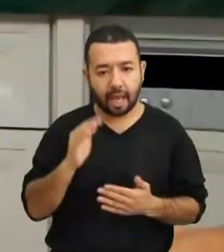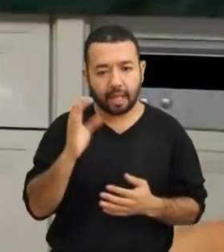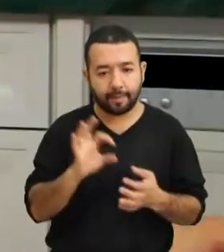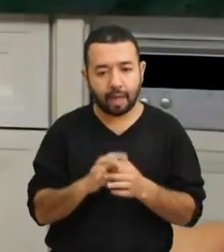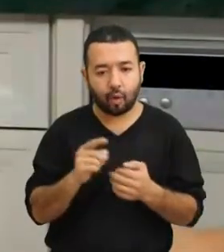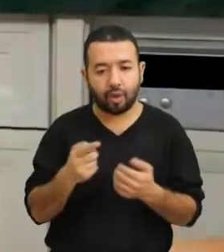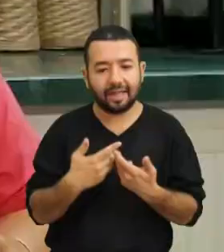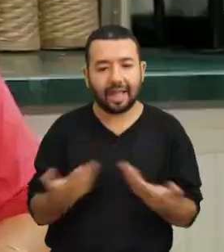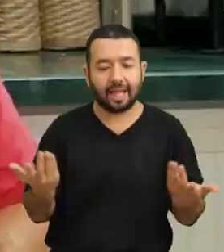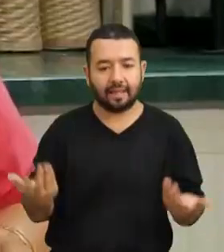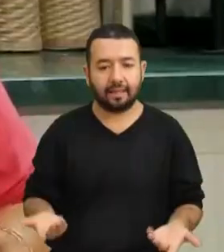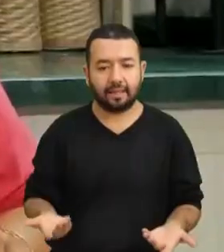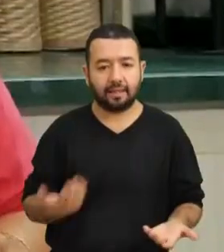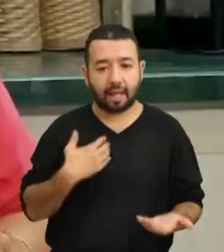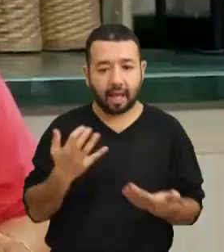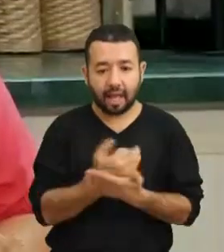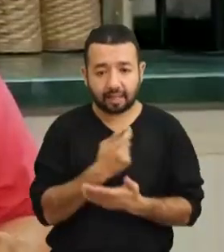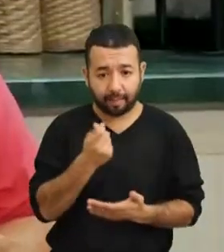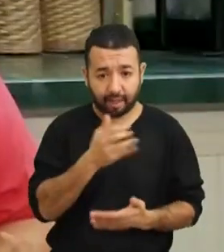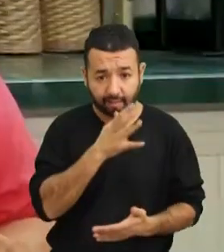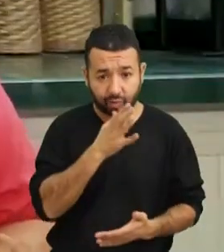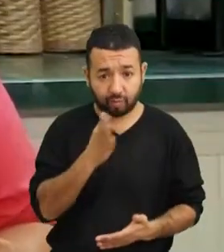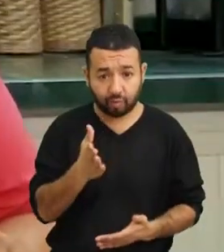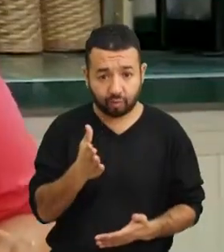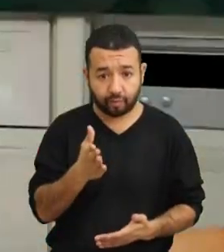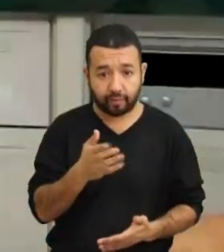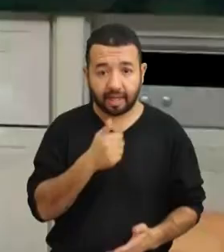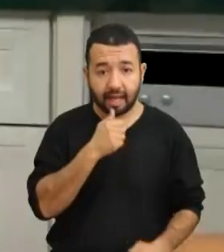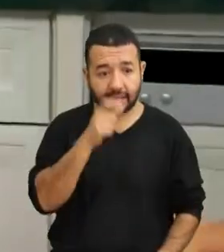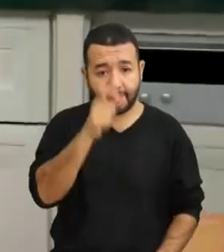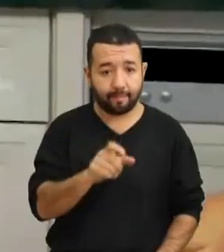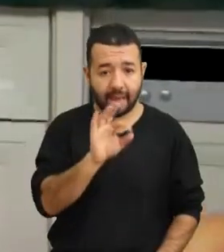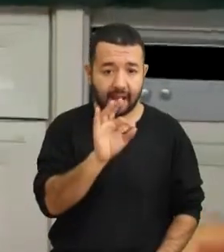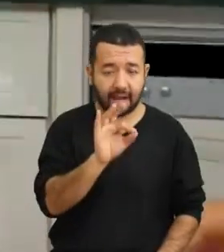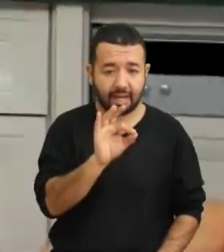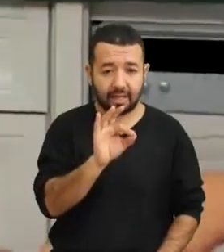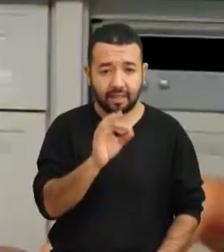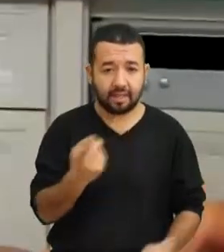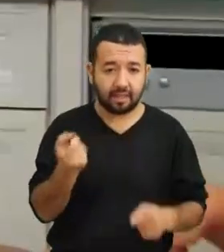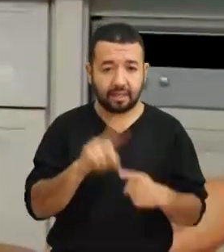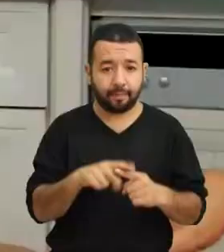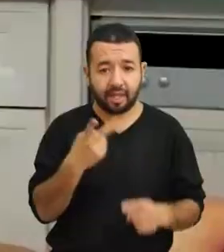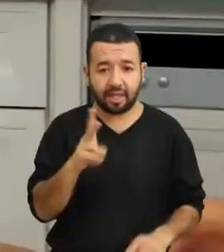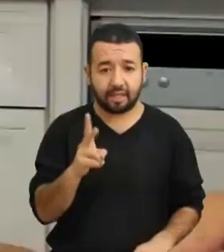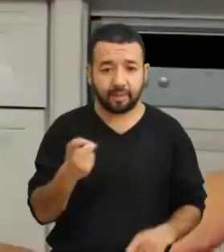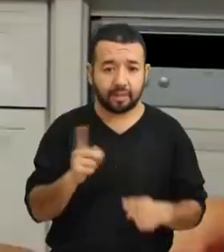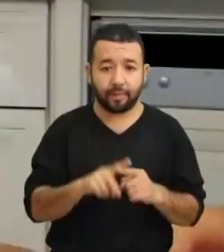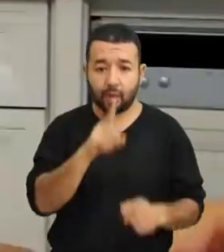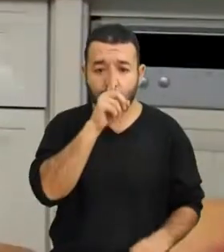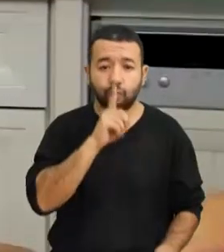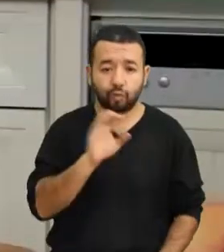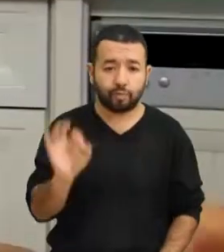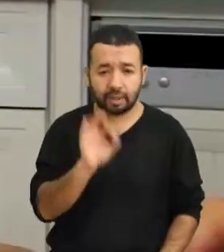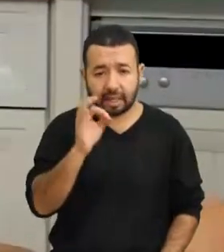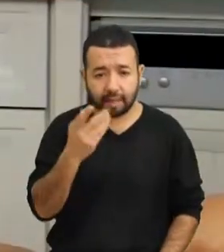alakası var Allah aşkına ya? Kazanacağımız parayı düşün. Bak adam başı 50 liradan yapsak 2000 kişi 100 bin lira